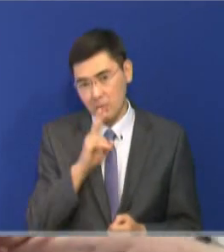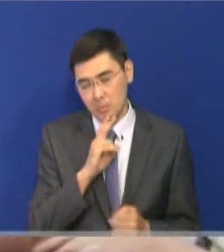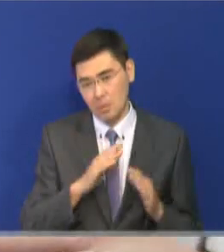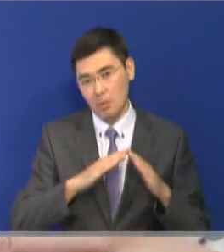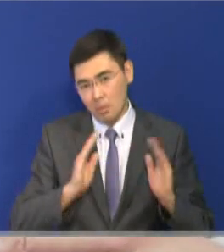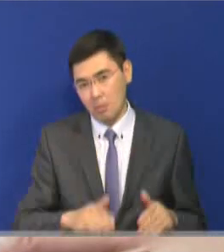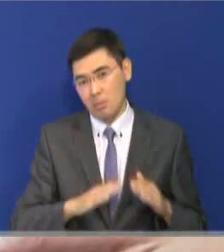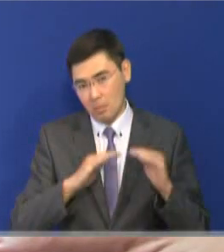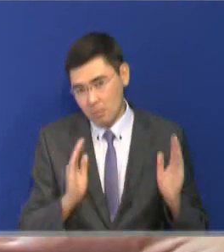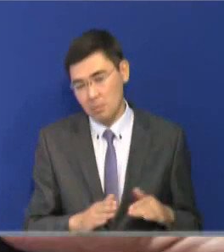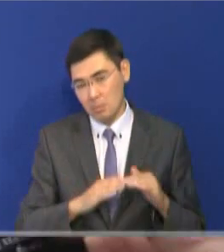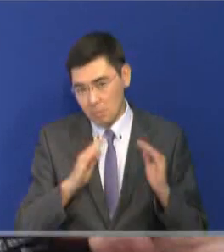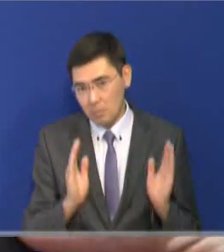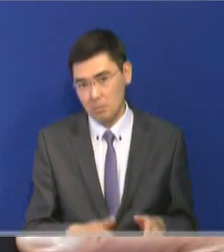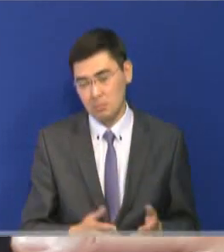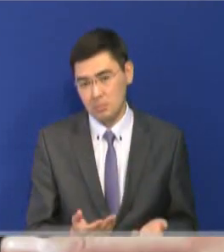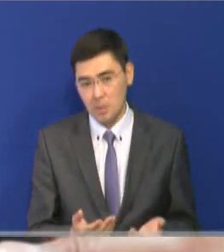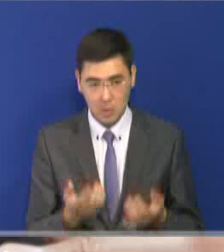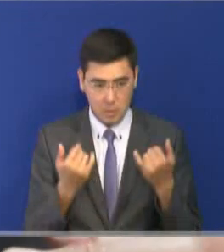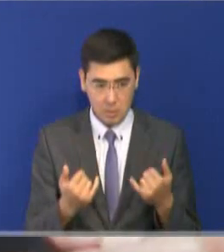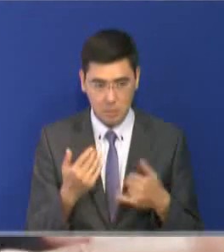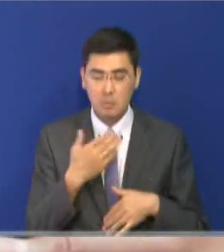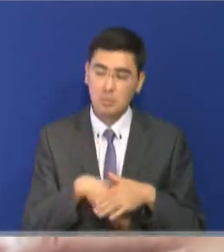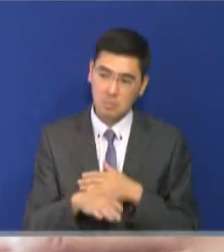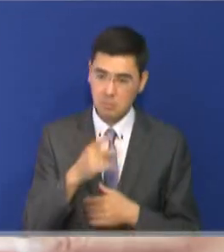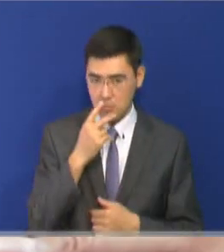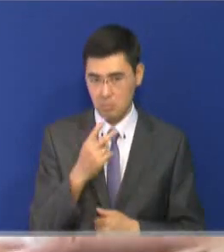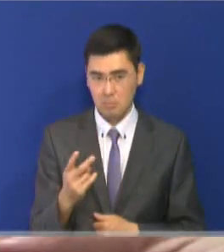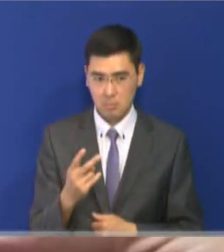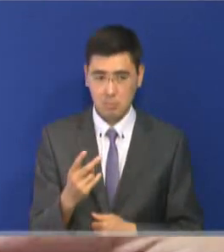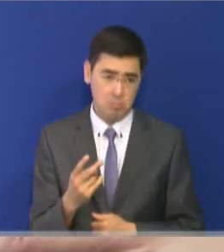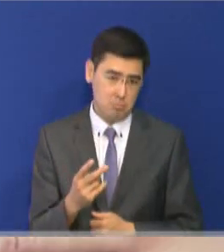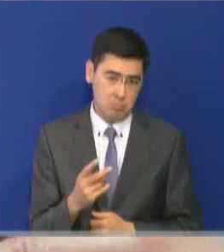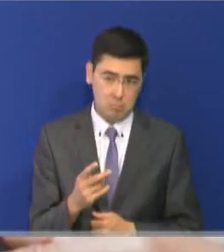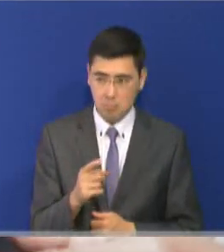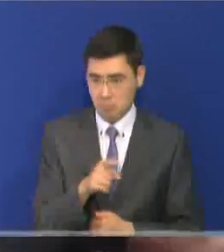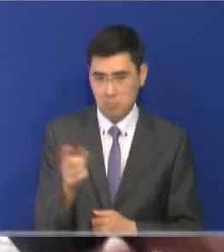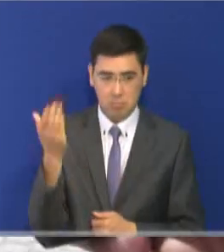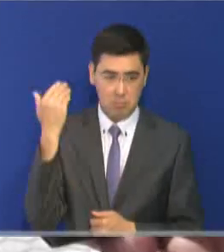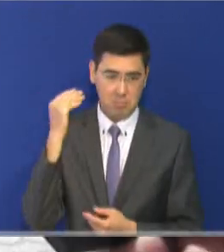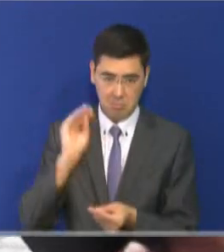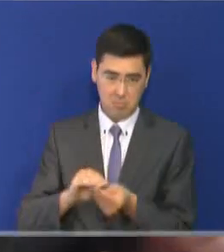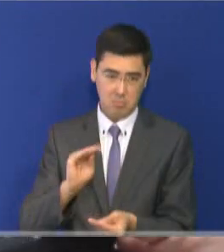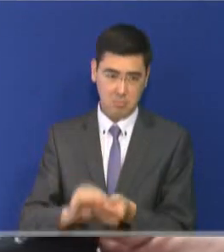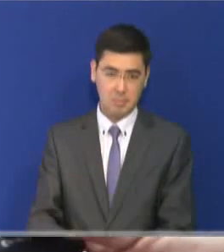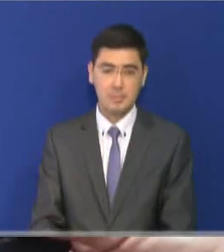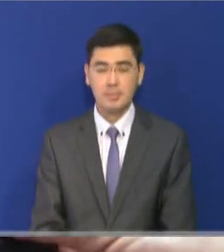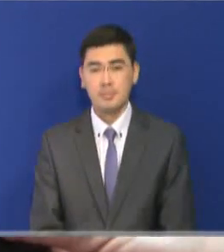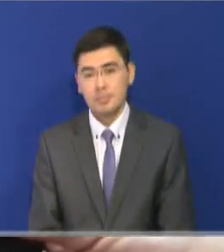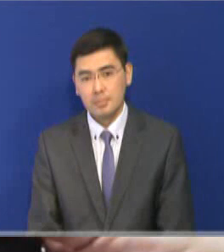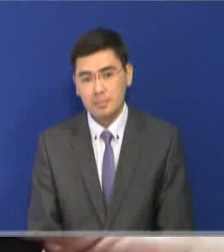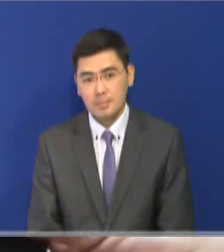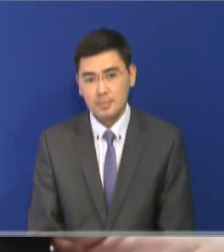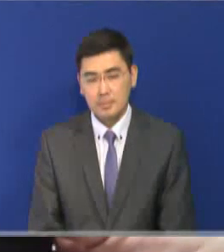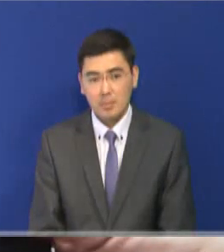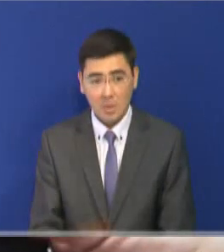карантине. Карантинге байланысты екі ай үйден шықпадық. Бүгін ғана далаға шықтым. Баған барлығы да бұрынғыдай көрінеді. В этом году цветом меньше.